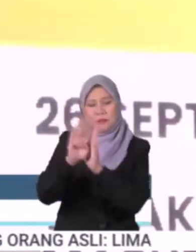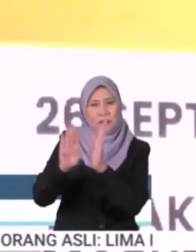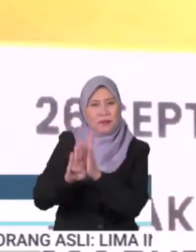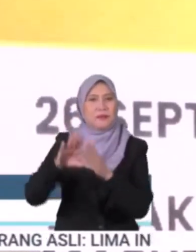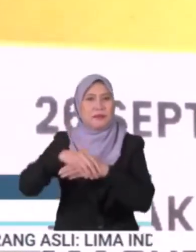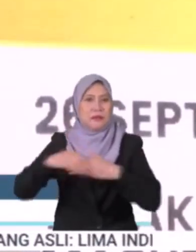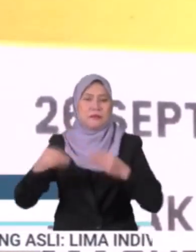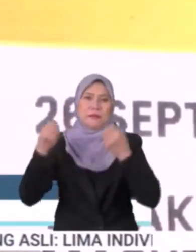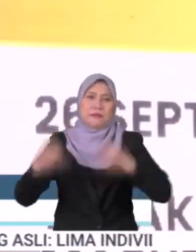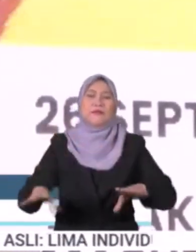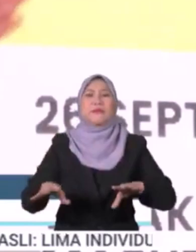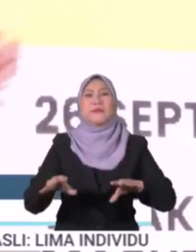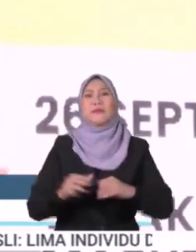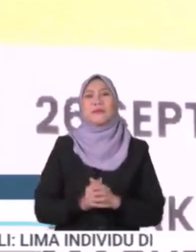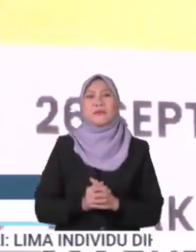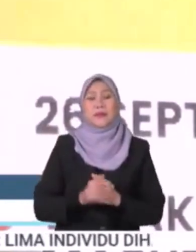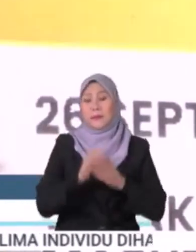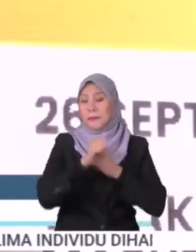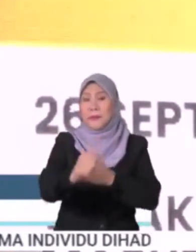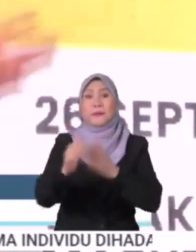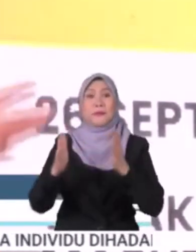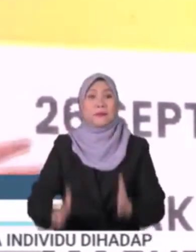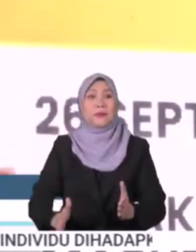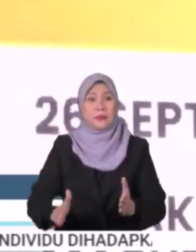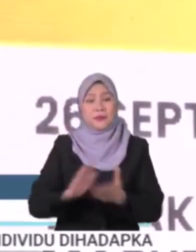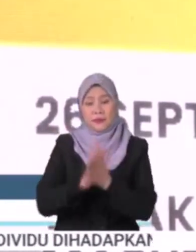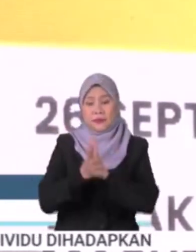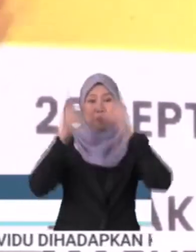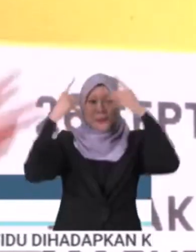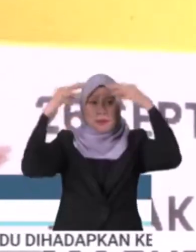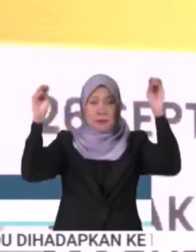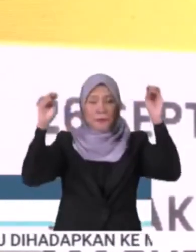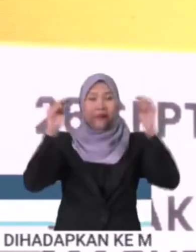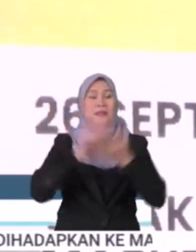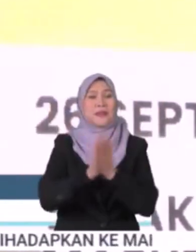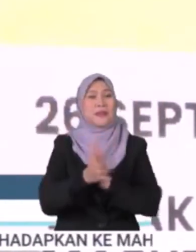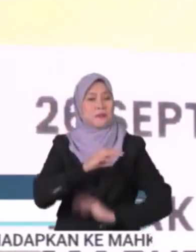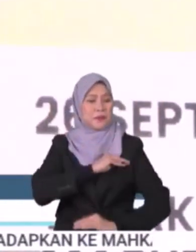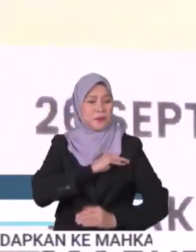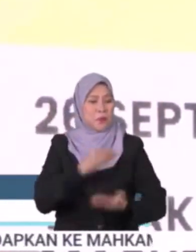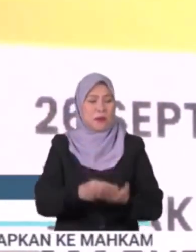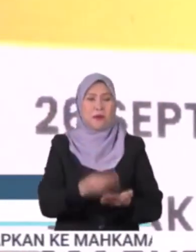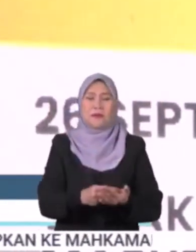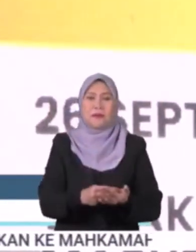bilion-bilion ringgit. Pemimpin-pemimpin kalau jadi Perdana Menteri, jadi Menteri Kewangan,